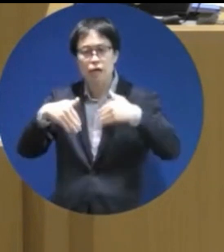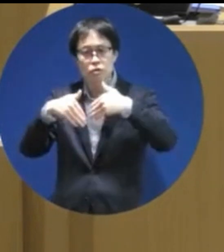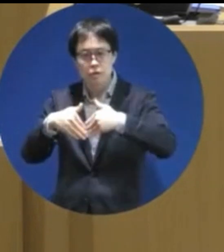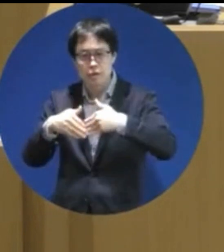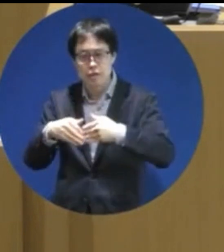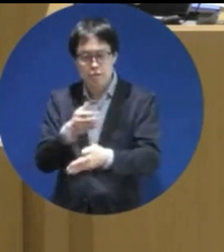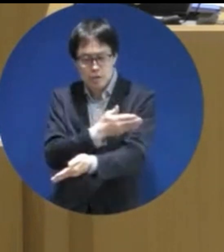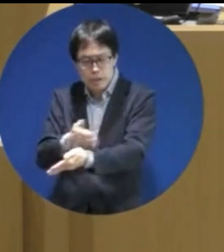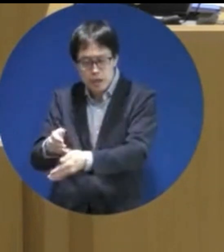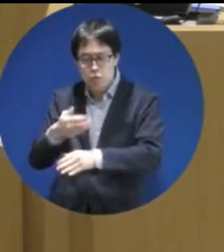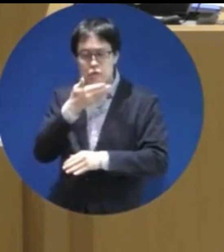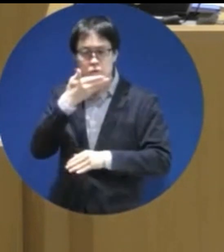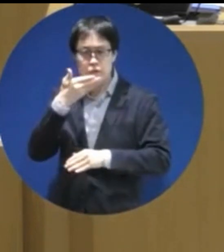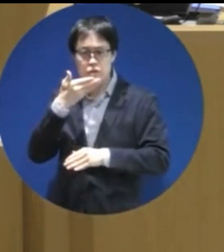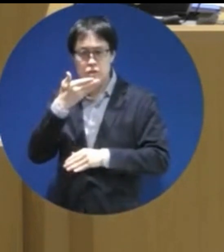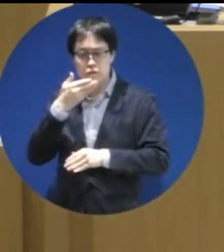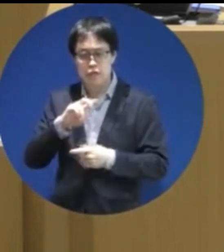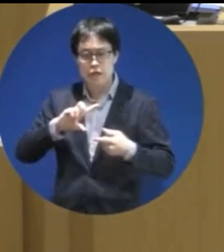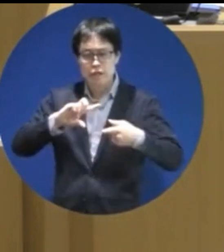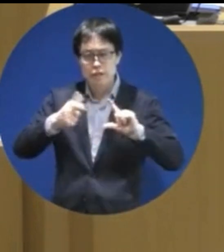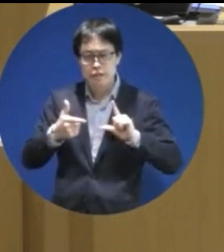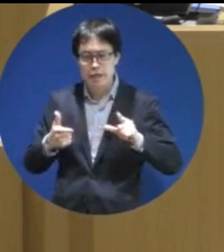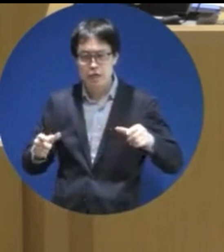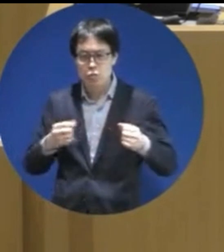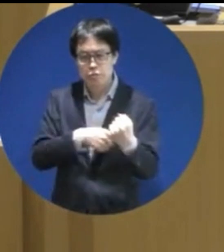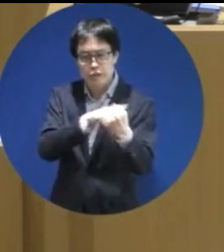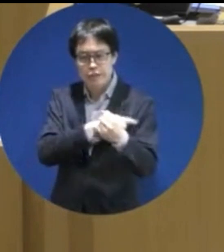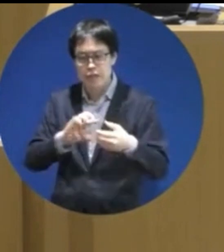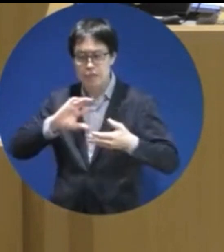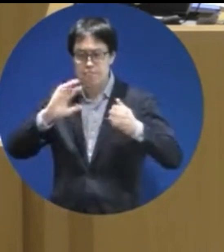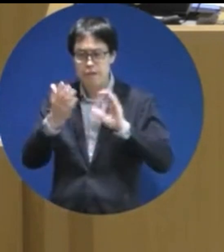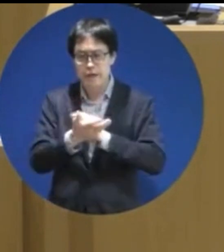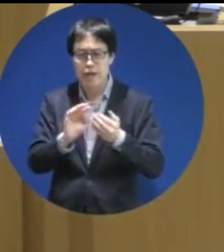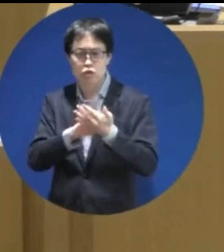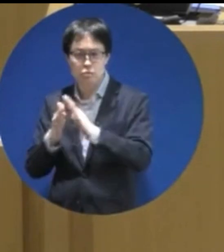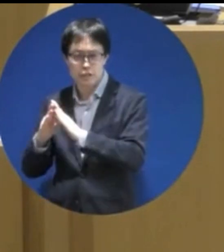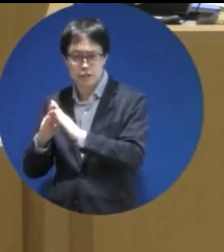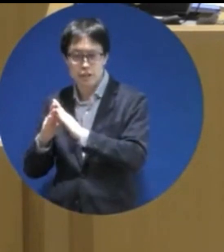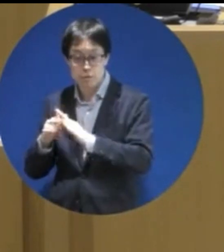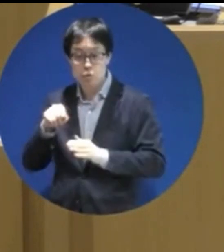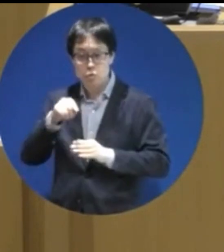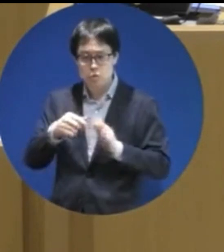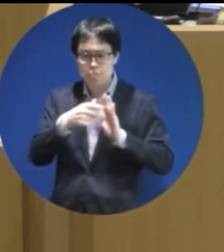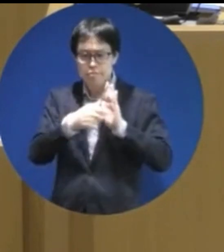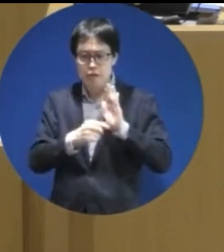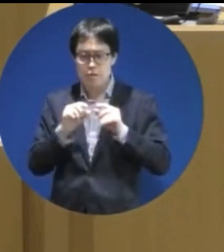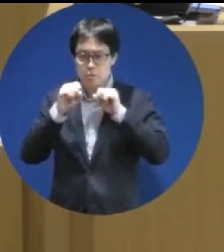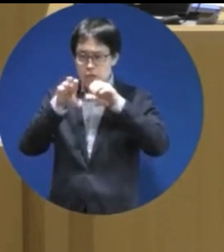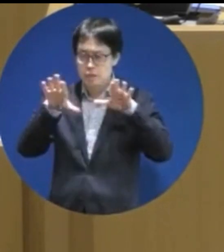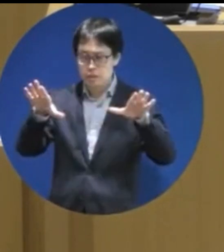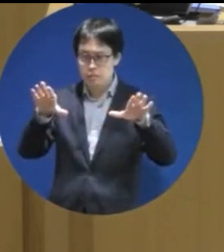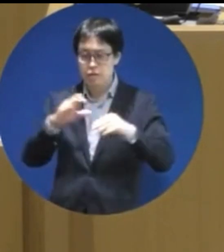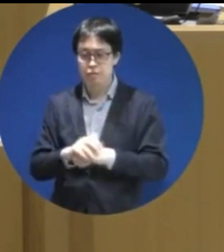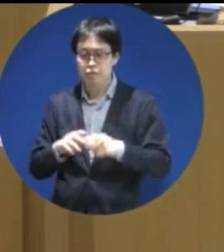を大切にし違いを力に変える街、そのように区民の皆様に力強いメッセージを発信されております。公